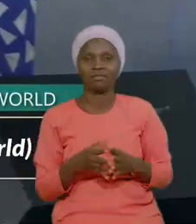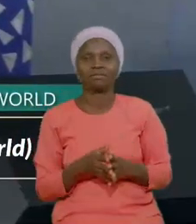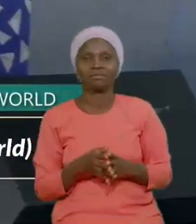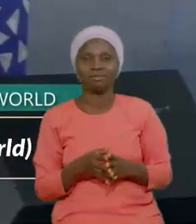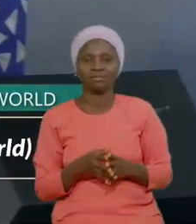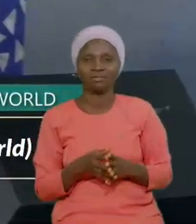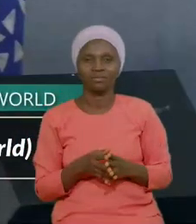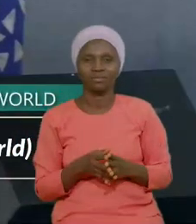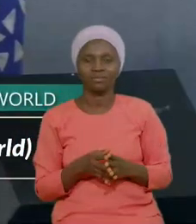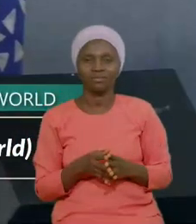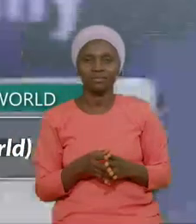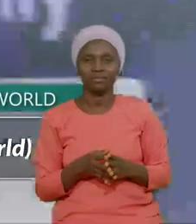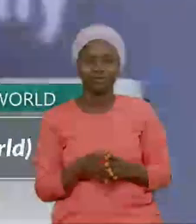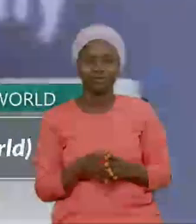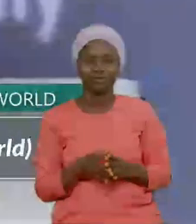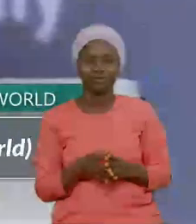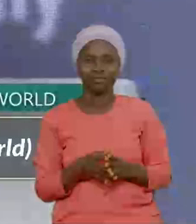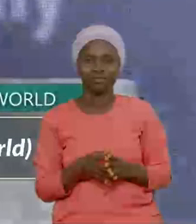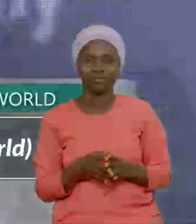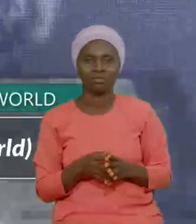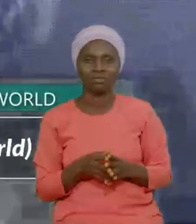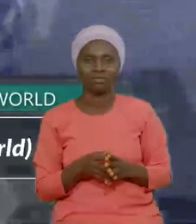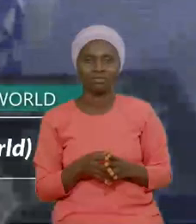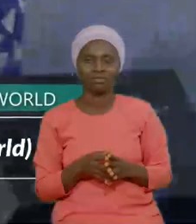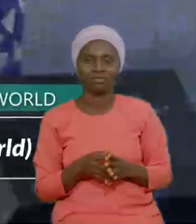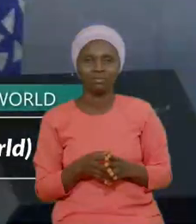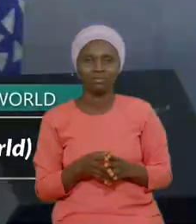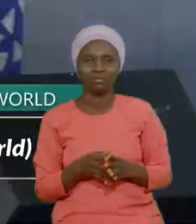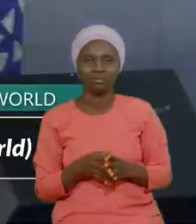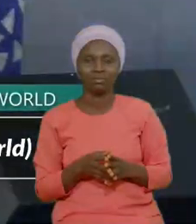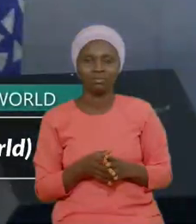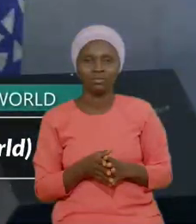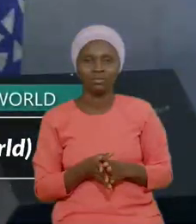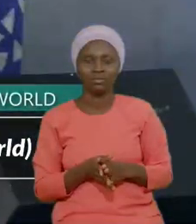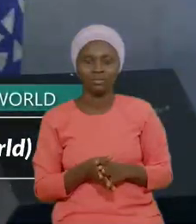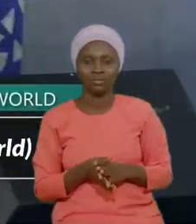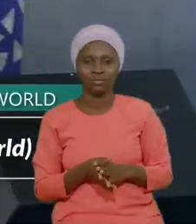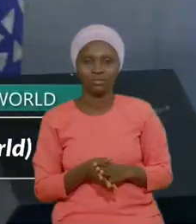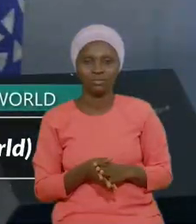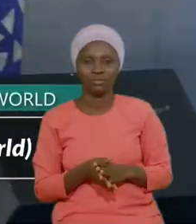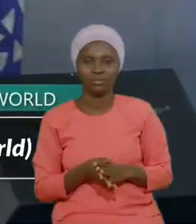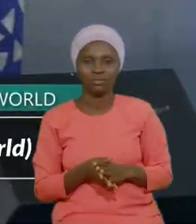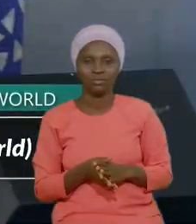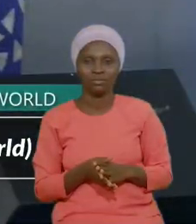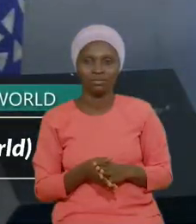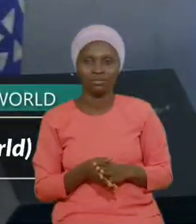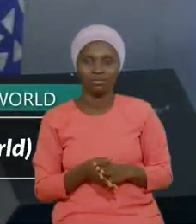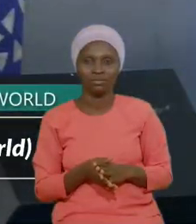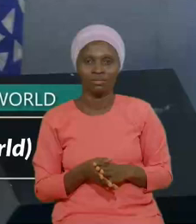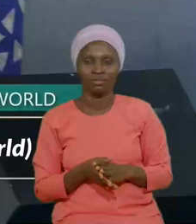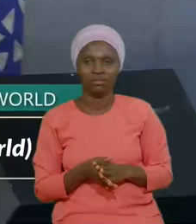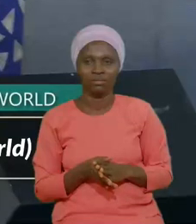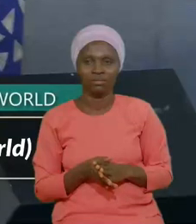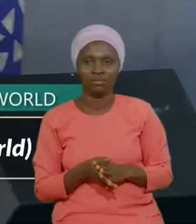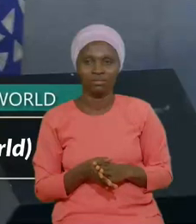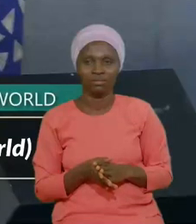Quelqu'un qui a toujours le dos courbé, hein, je porte mon fardeau, la vie n'est pas facile, tantôt sur la montagne,